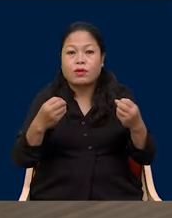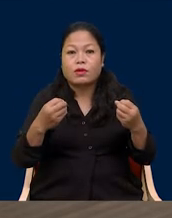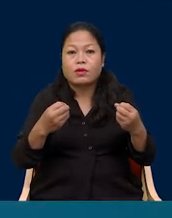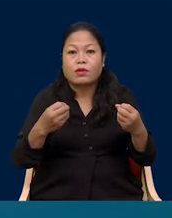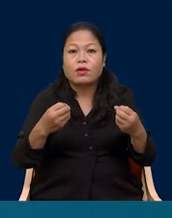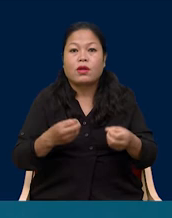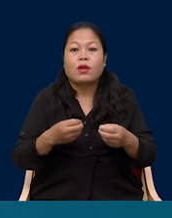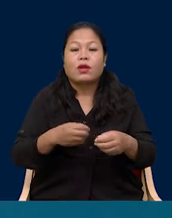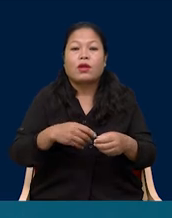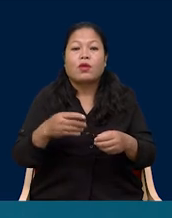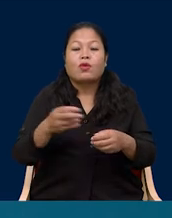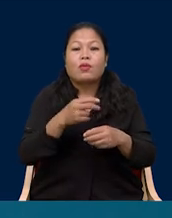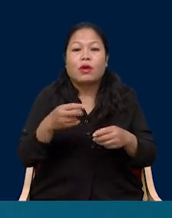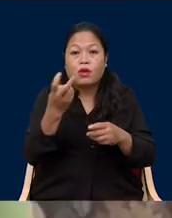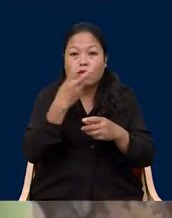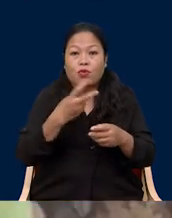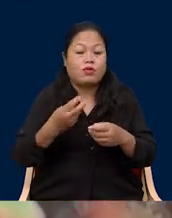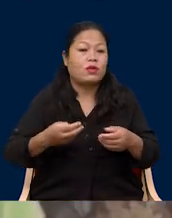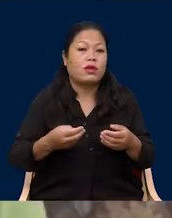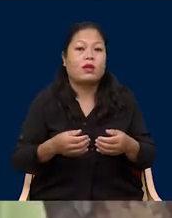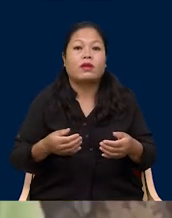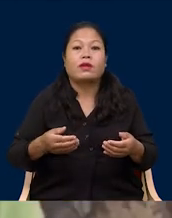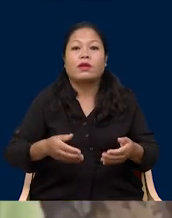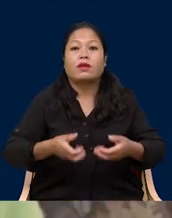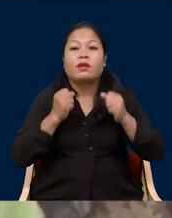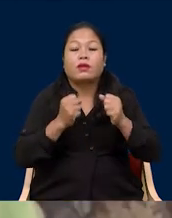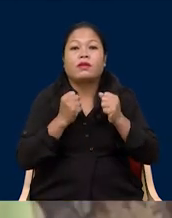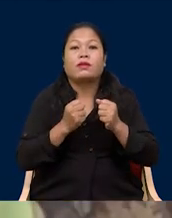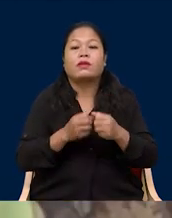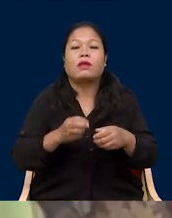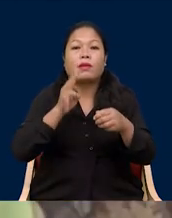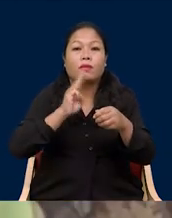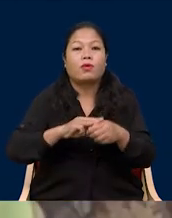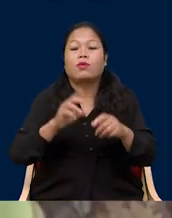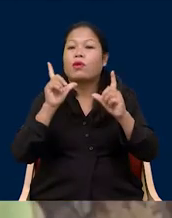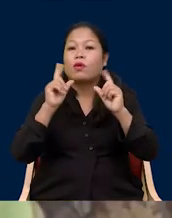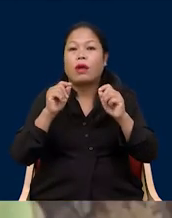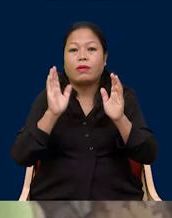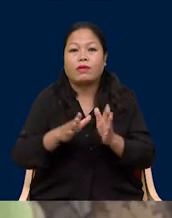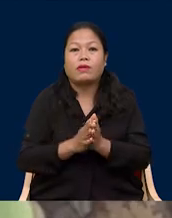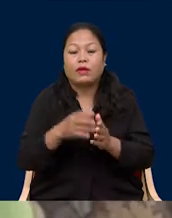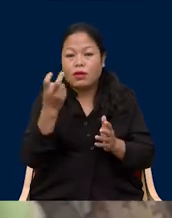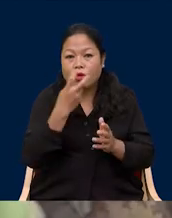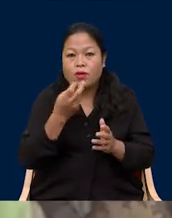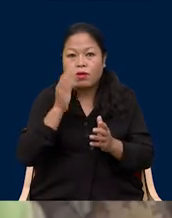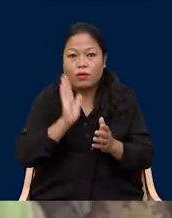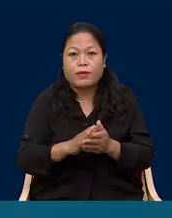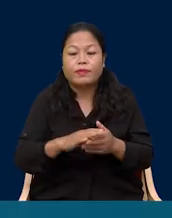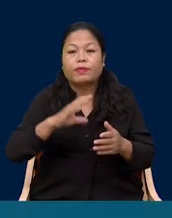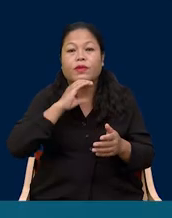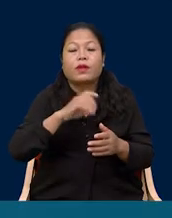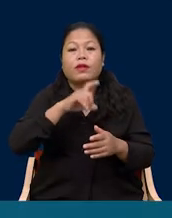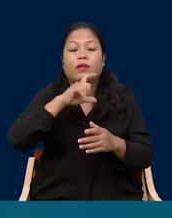उपायहरू खोज्नको लागि जोस पनि छ, जागर पनि छ, हामीलाई बस के को खाँचो छ भन्दा त मौकाको, त्यही मौका खोजिरहेका हुन् युवाहरूले।